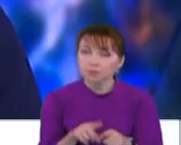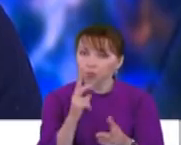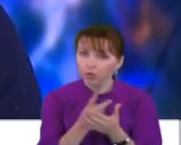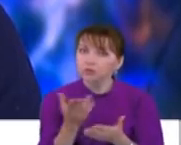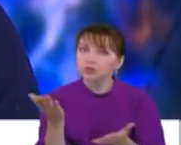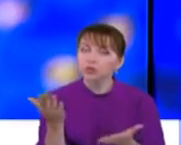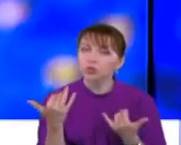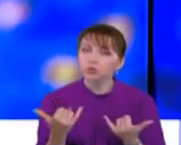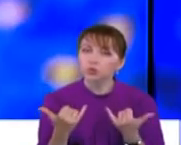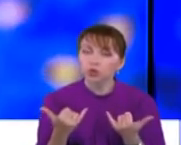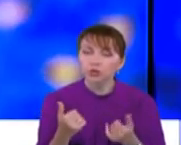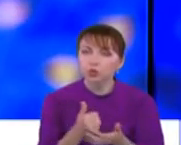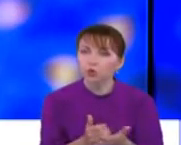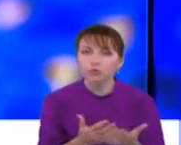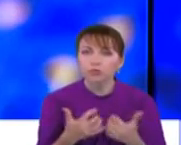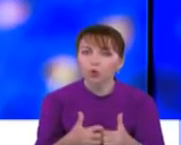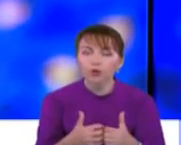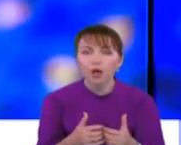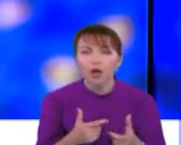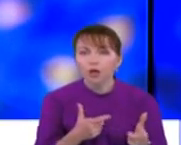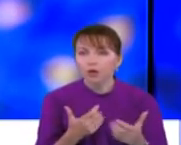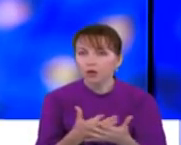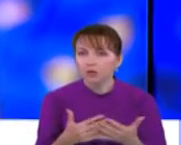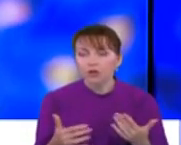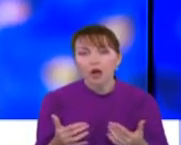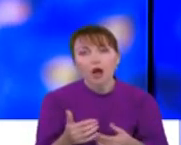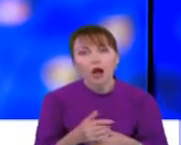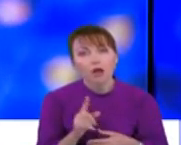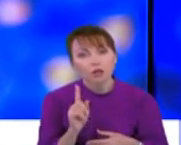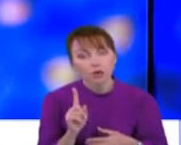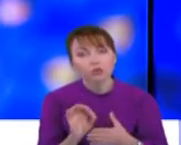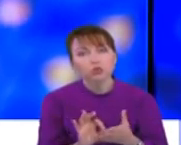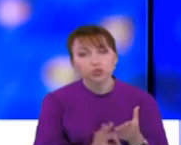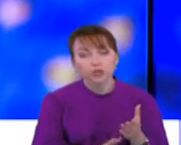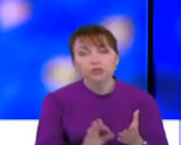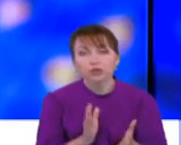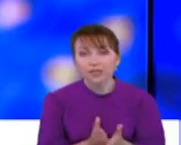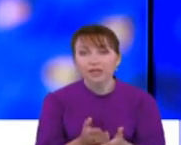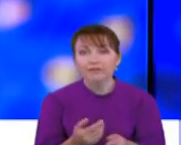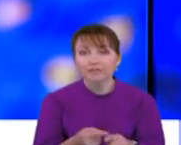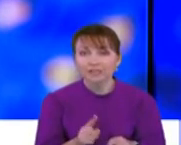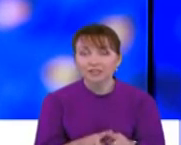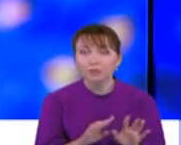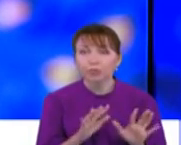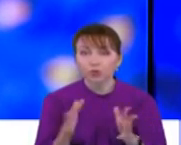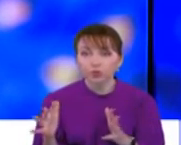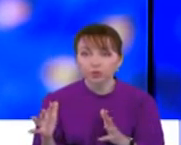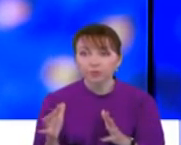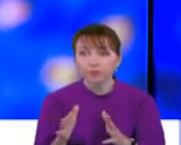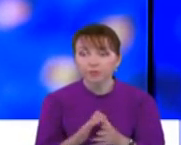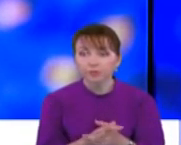є, сучасне озброєння. Тобто така тенденція є, але одночасно є в цих подіях